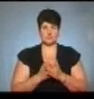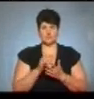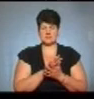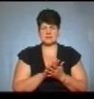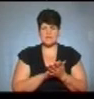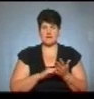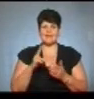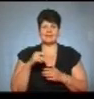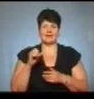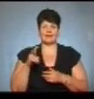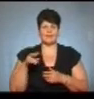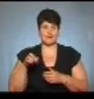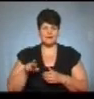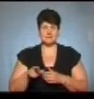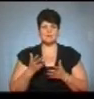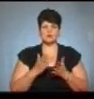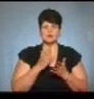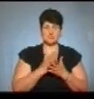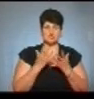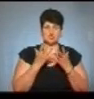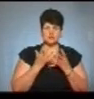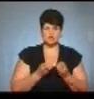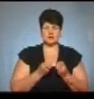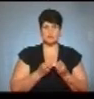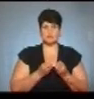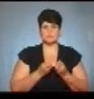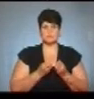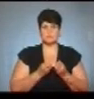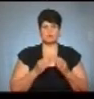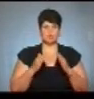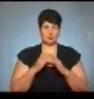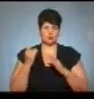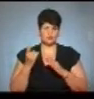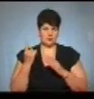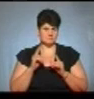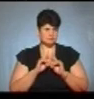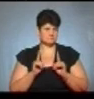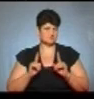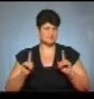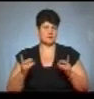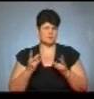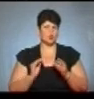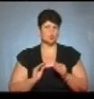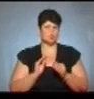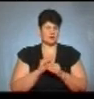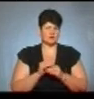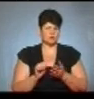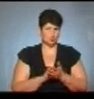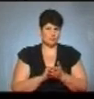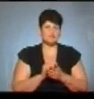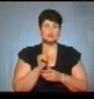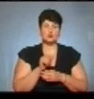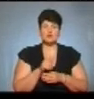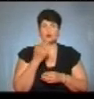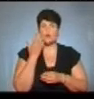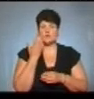заявою, декларацією. Якщо є ще певні нюанси в домогосподарстві, потрібні додаткові документи таким громадянам. Це тоді,